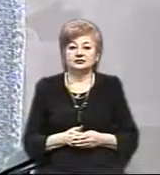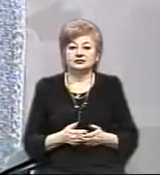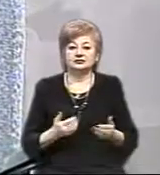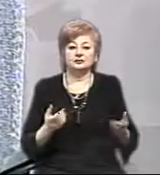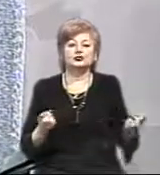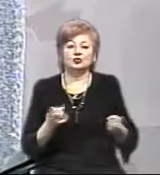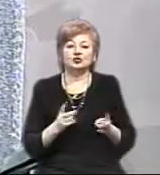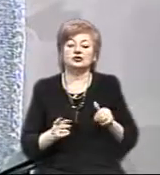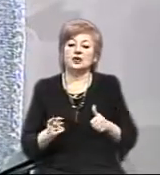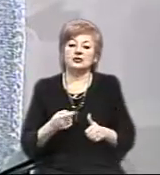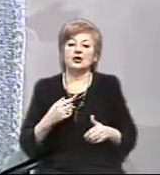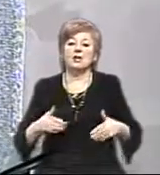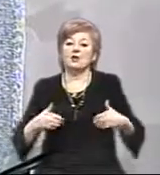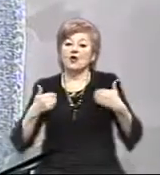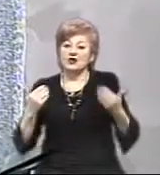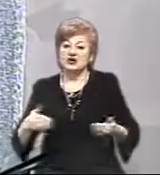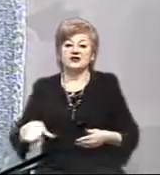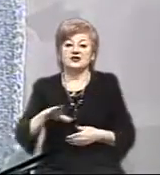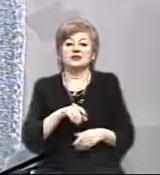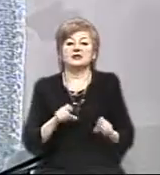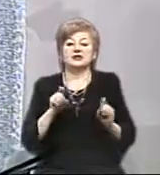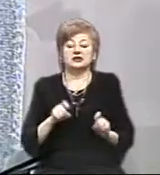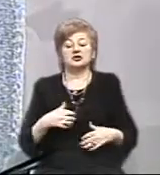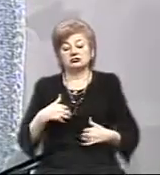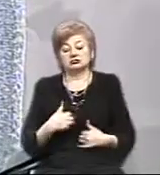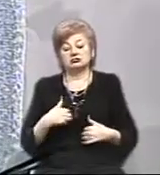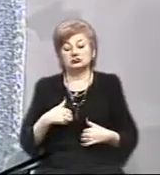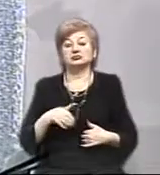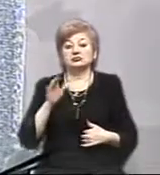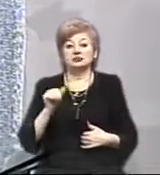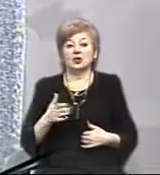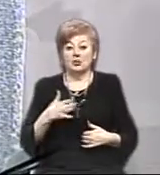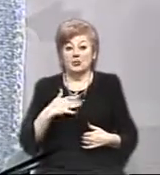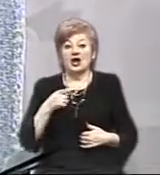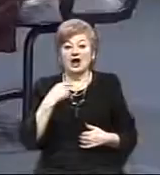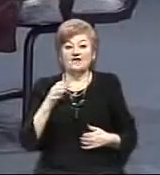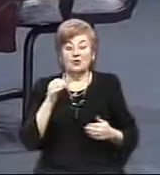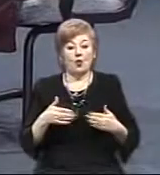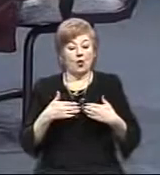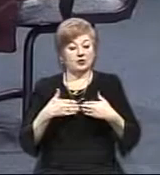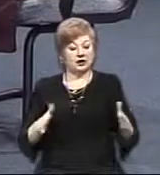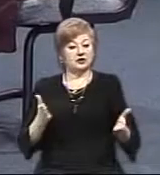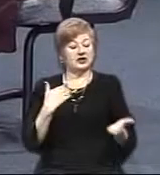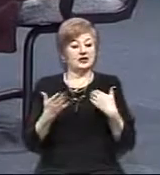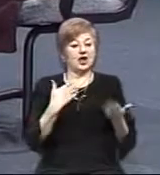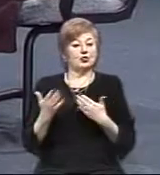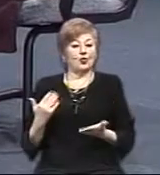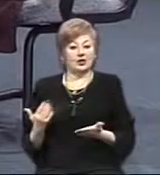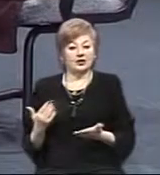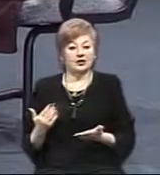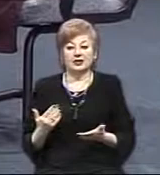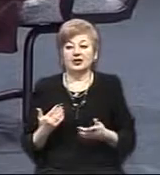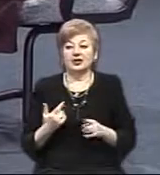треба привітатися самій, а не сидіти і сумувати з цього приводу, бо ми ж говоримо про відкритість до діалогу і те, про що